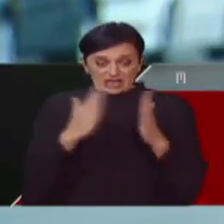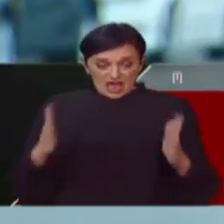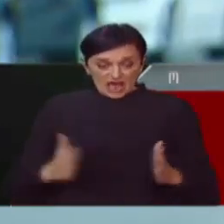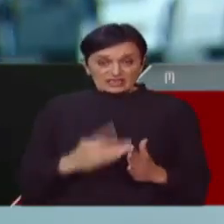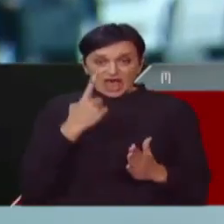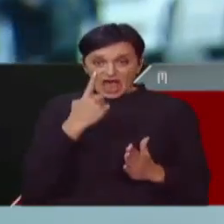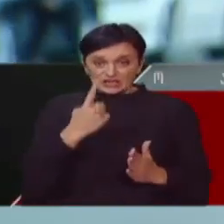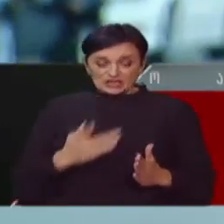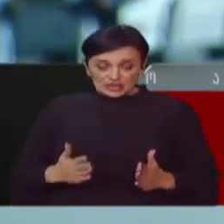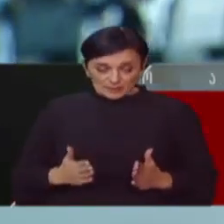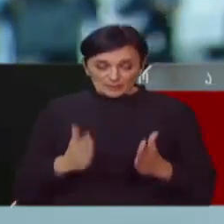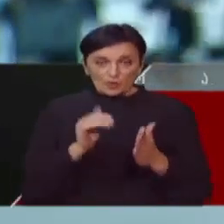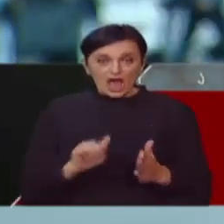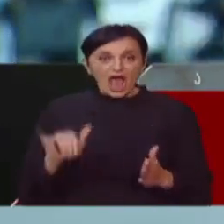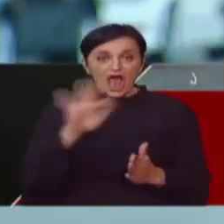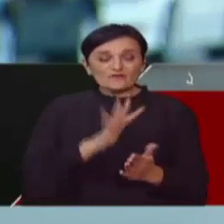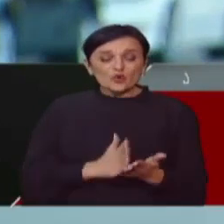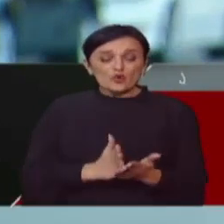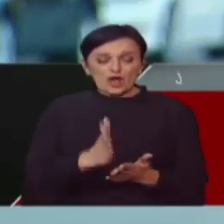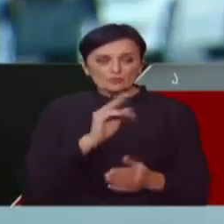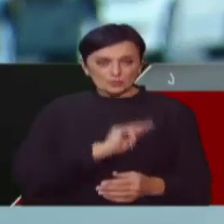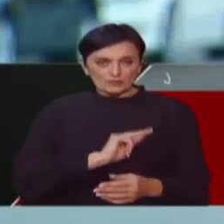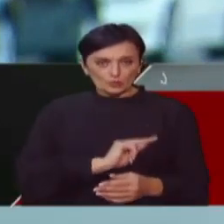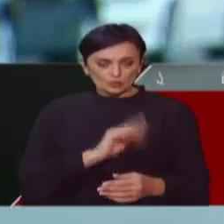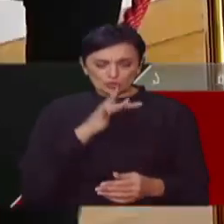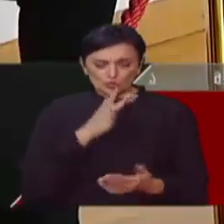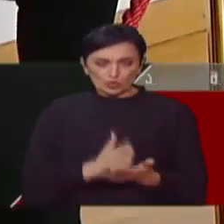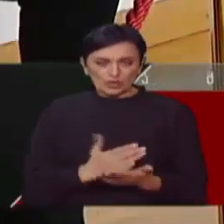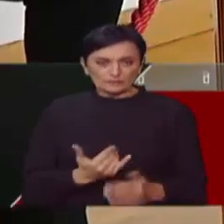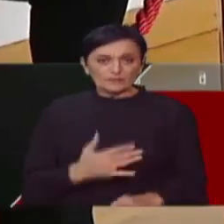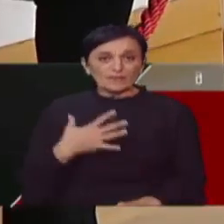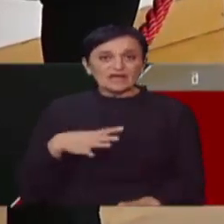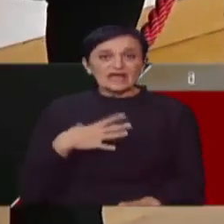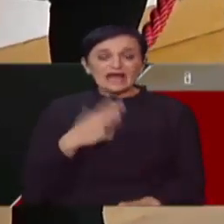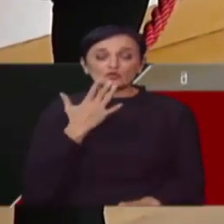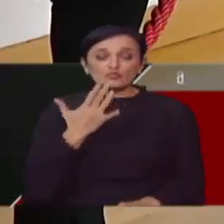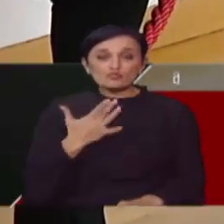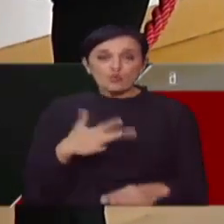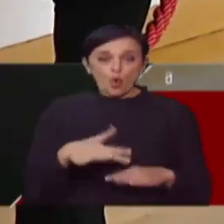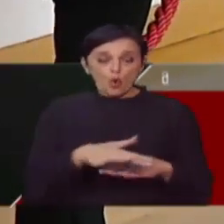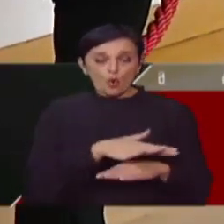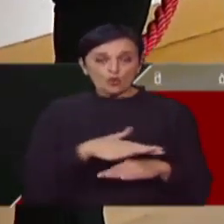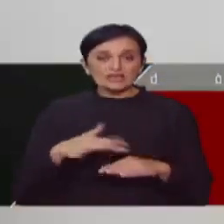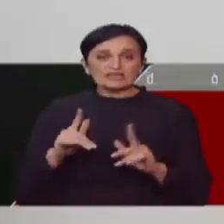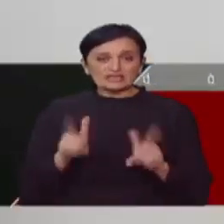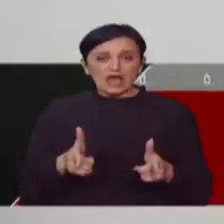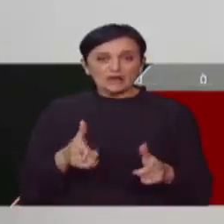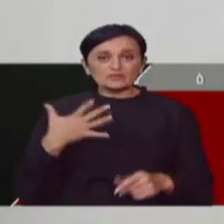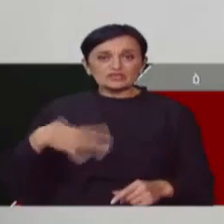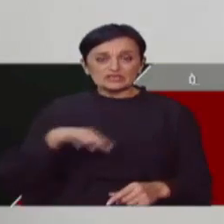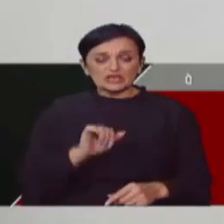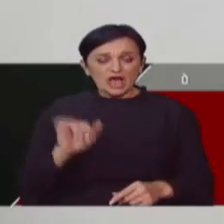ერთი მიმართულებით, ევროკავშირის მიმართულებით მუშაობის დროა. ქართული პოლიტიკური სპექტრი თანხმდება, რომ